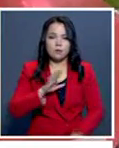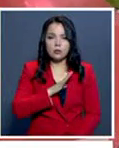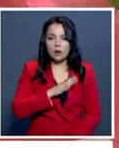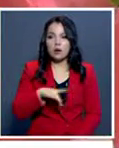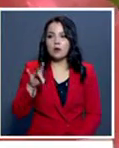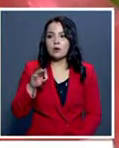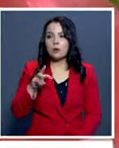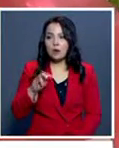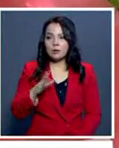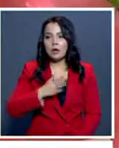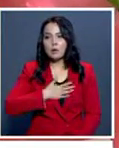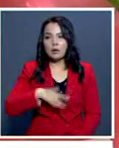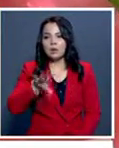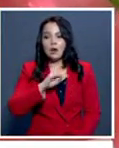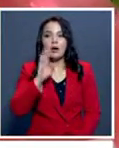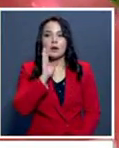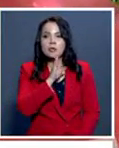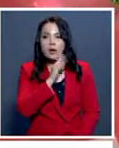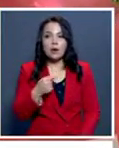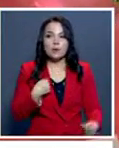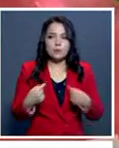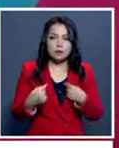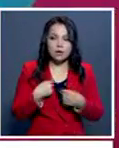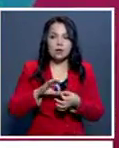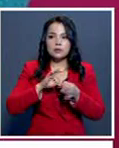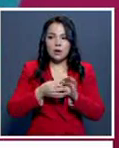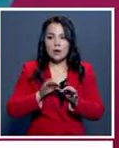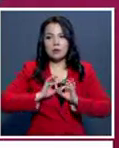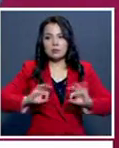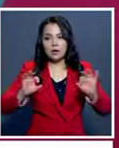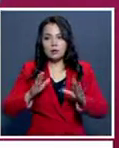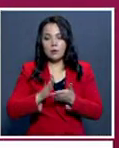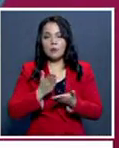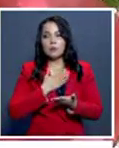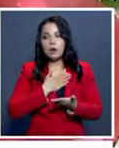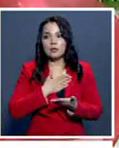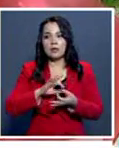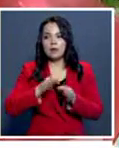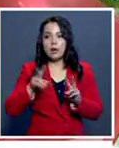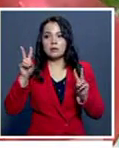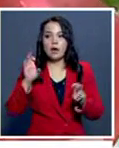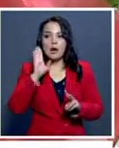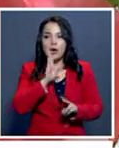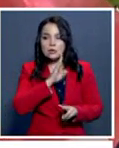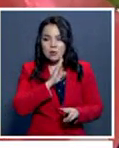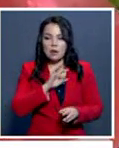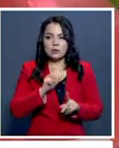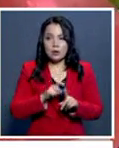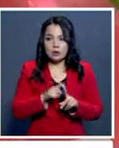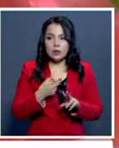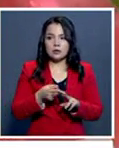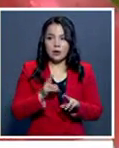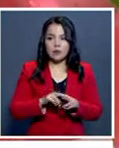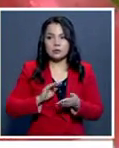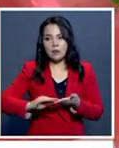роман бойына біздің аналарымыздың көрген қиындықтары айтылады. Менің жалпы тақырыбым өзі әйелдер. Әйелдер